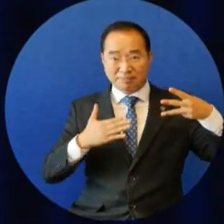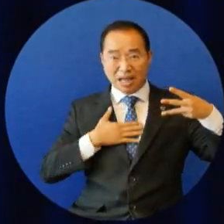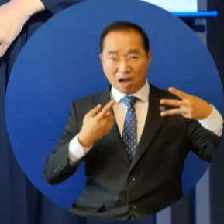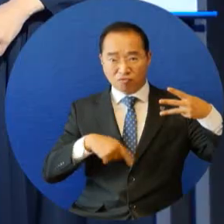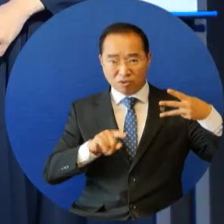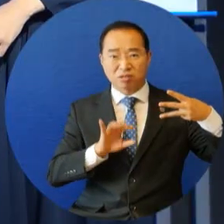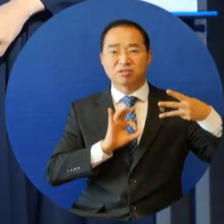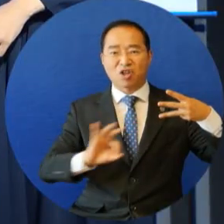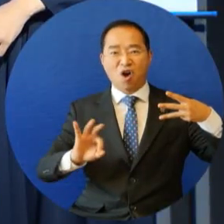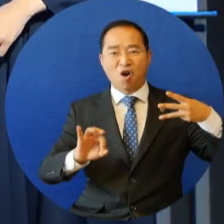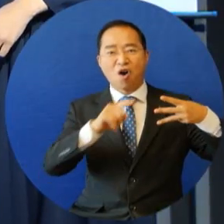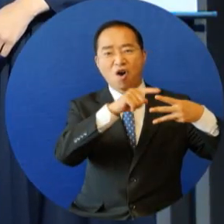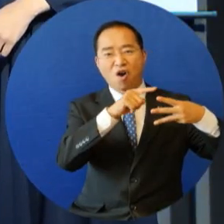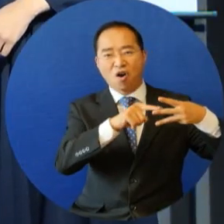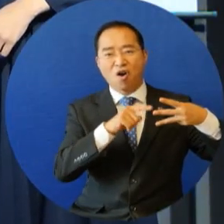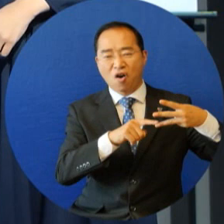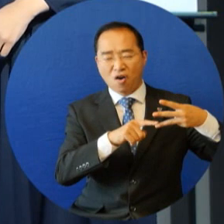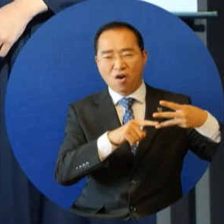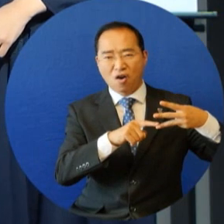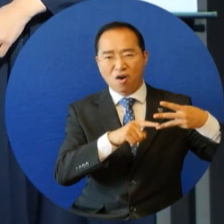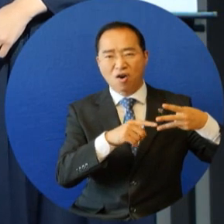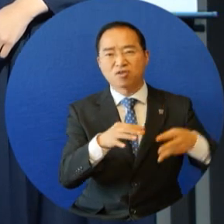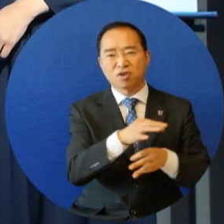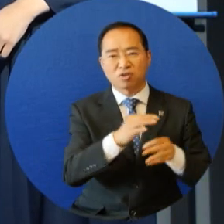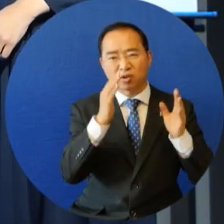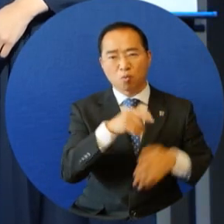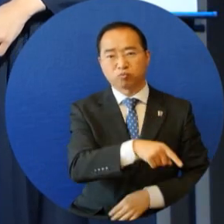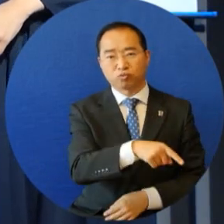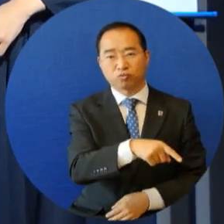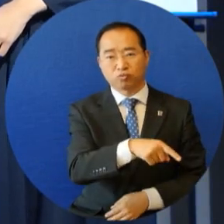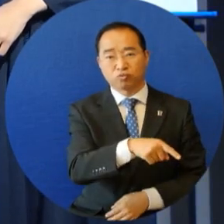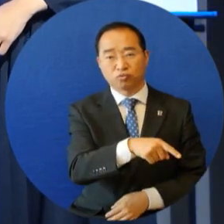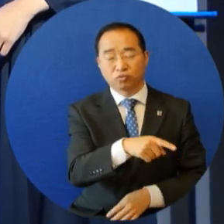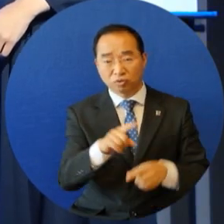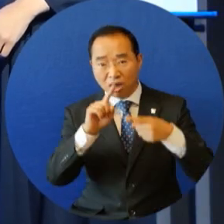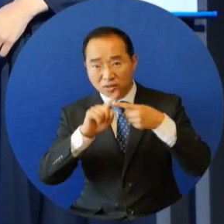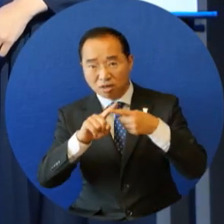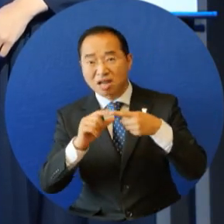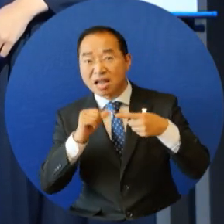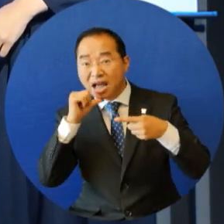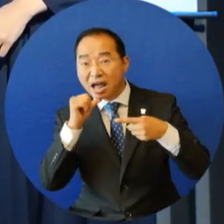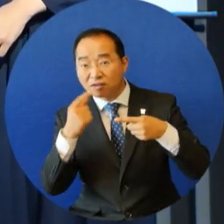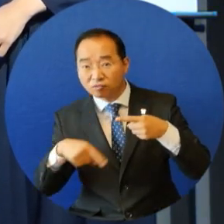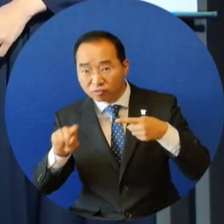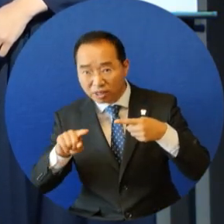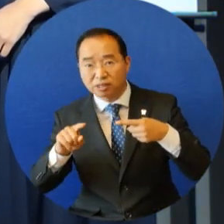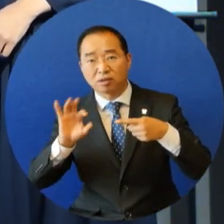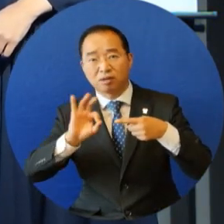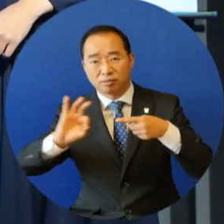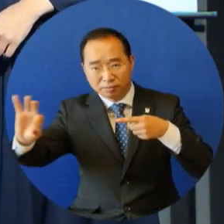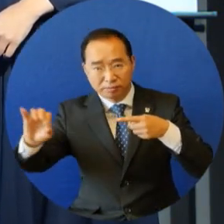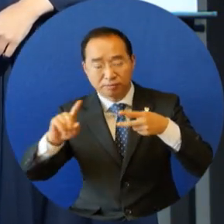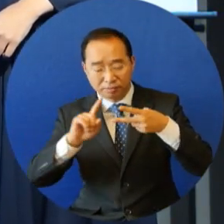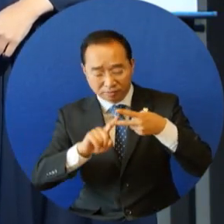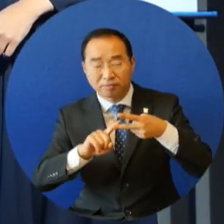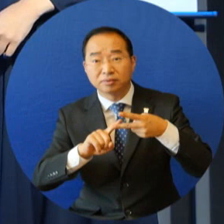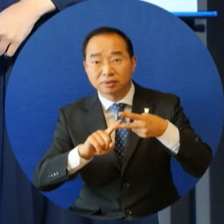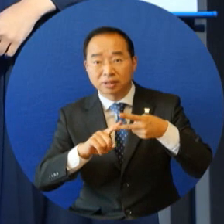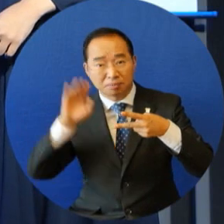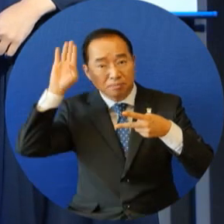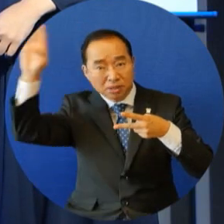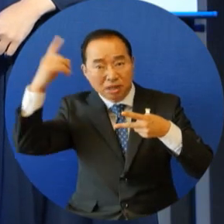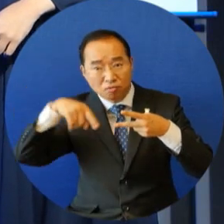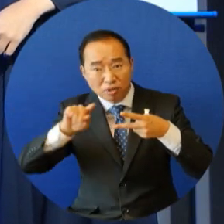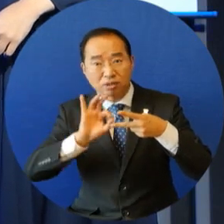위해서 쓰도록 하는 그런 훈련, 즉 가난한 사람을 위한 저축, 나의